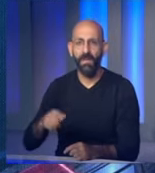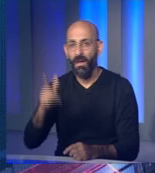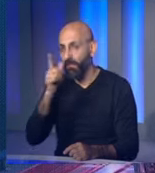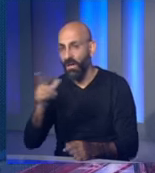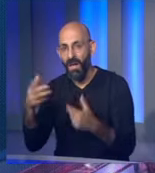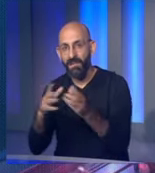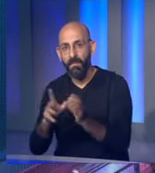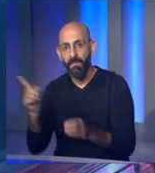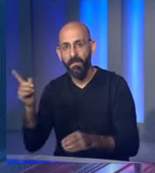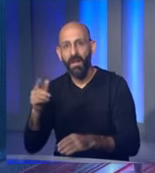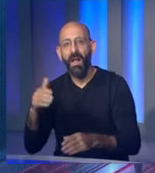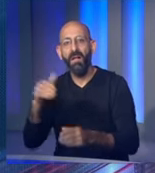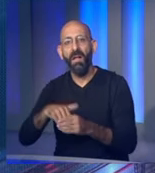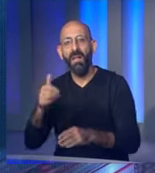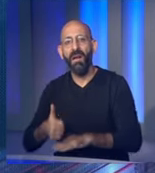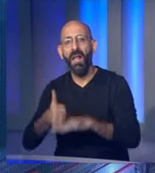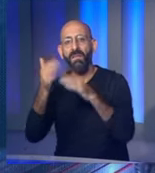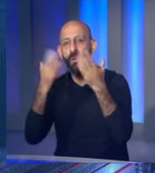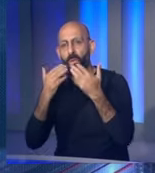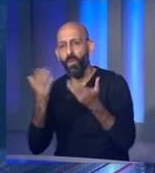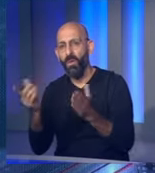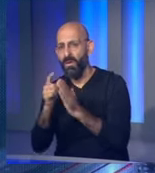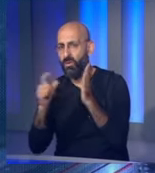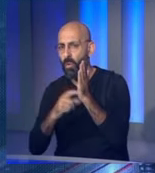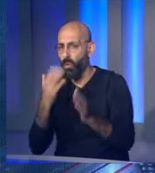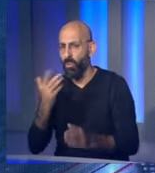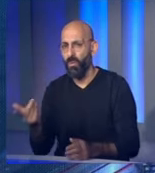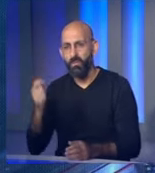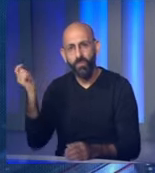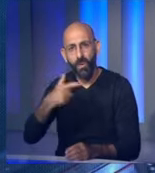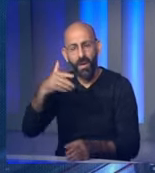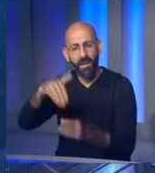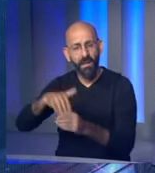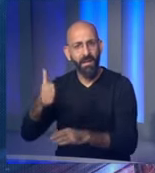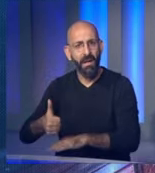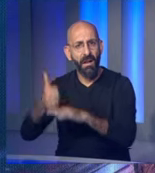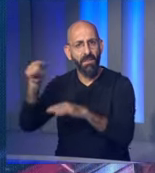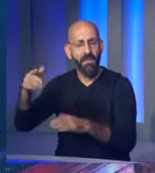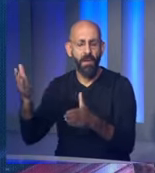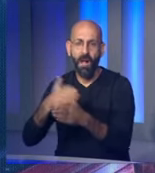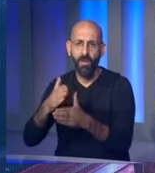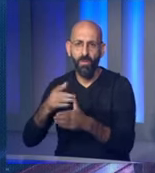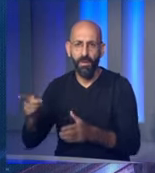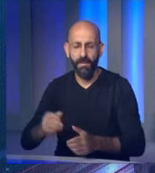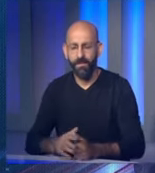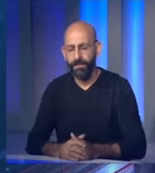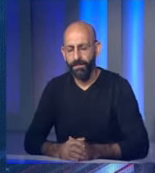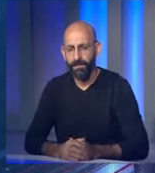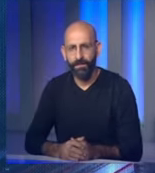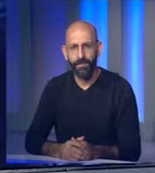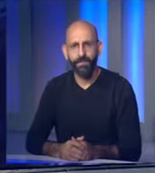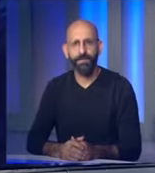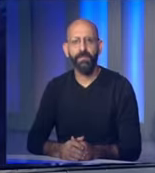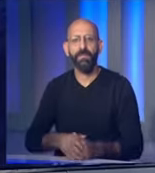للجمهوريه ويعتبر التكتل ان عرقله انتخاب الرئيس جريمه بحق الميثاق الوطني والدستور ومفهوم الشراكه